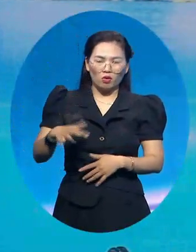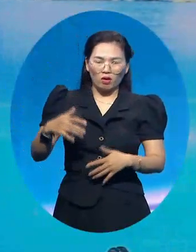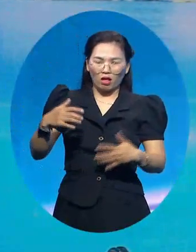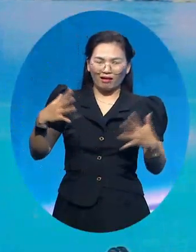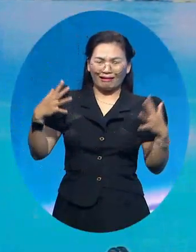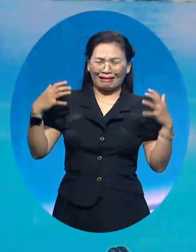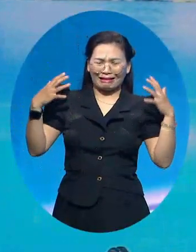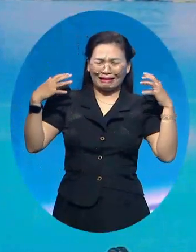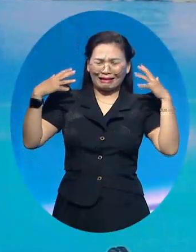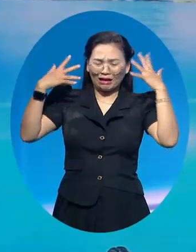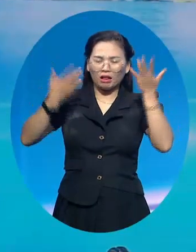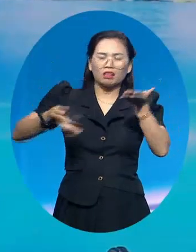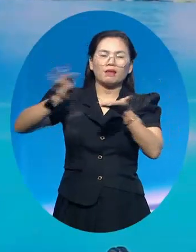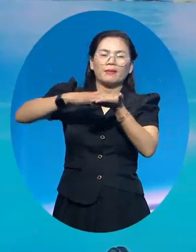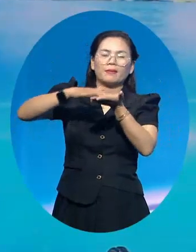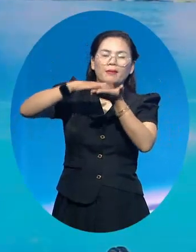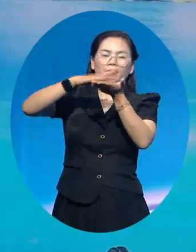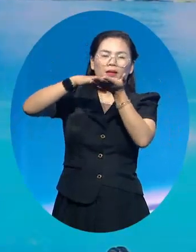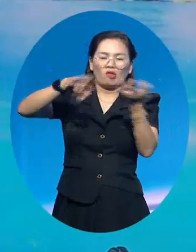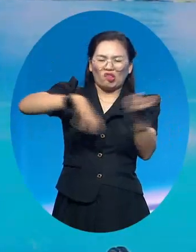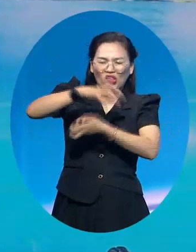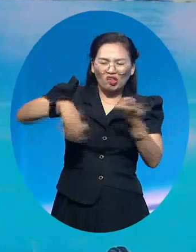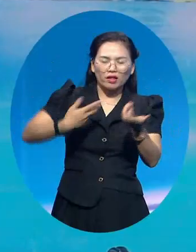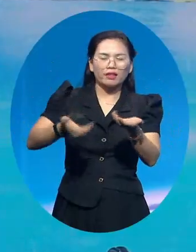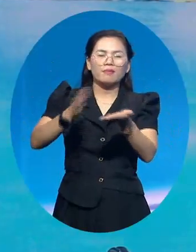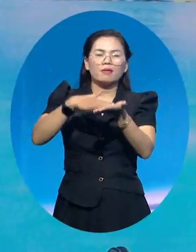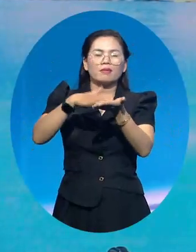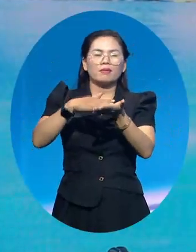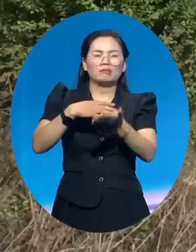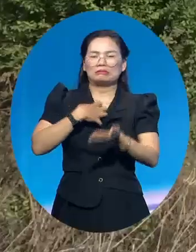vốn có giữa Serbia với vùng lãnh thổ Kosovo.